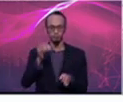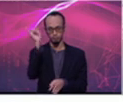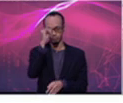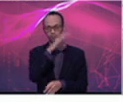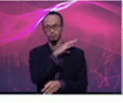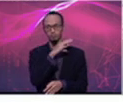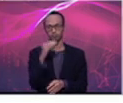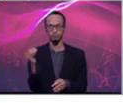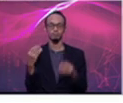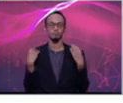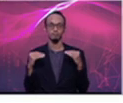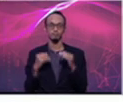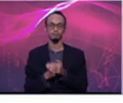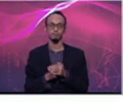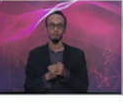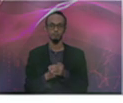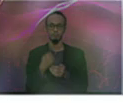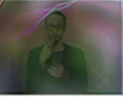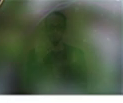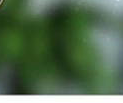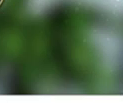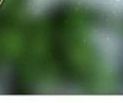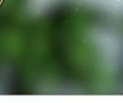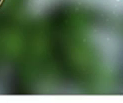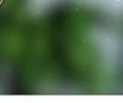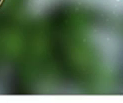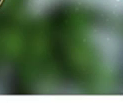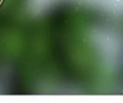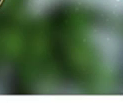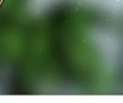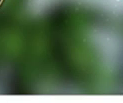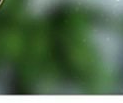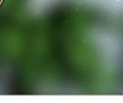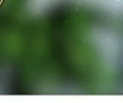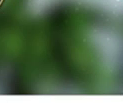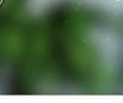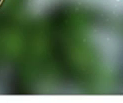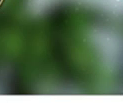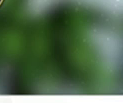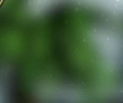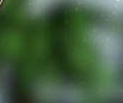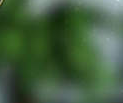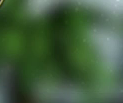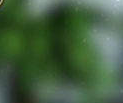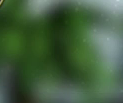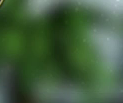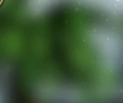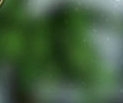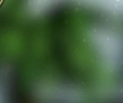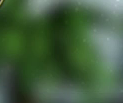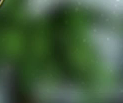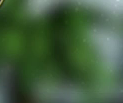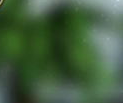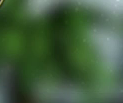dan kios homestay bagi yang ingin turut serta berwakaf dan berinfak dalam pembinaan masjid ini boleh layari laman web